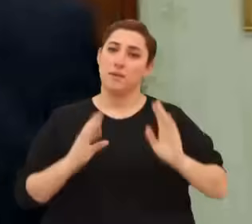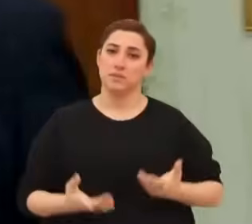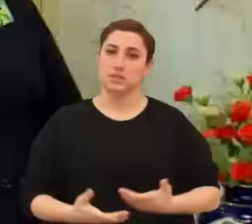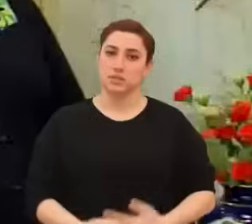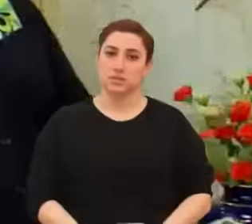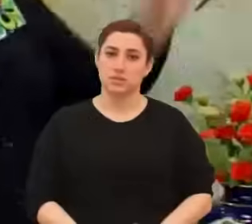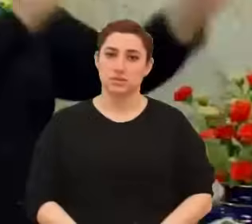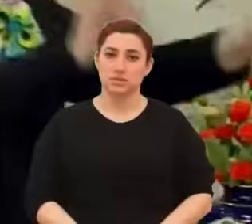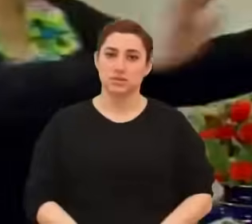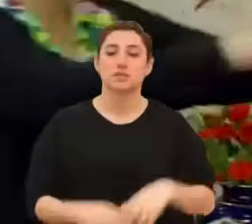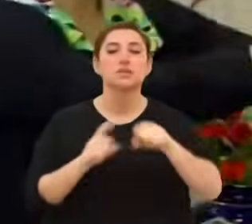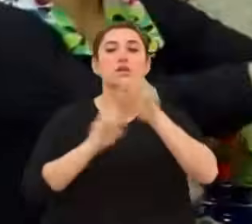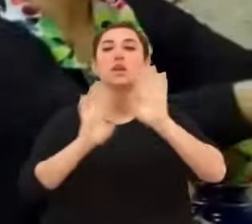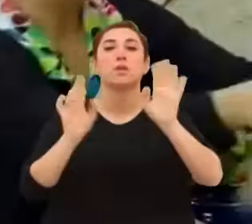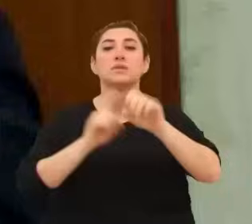beni ya.